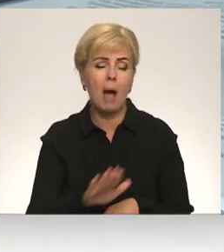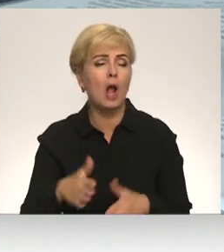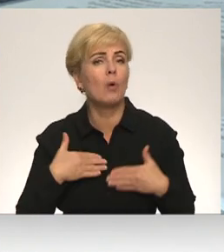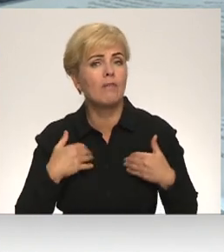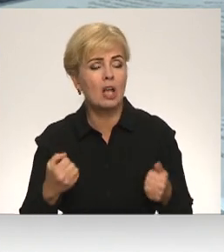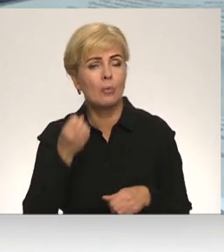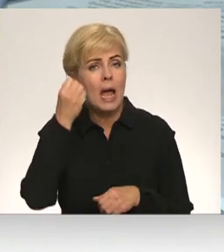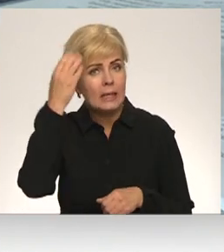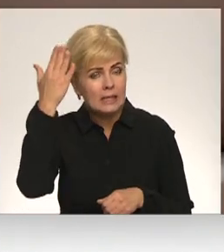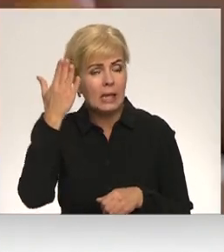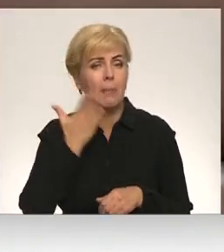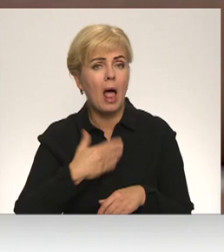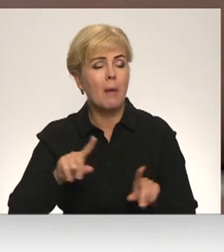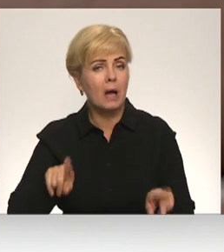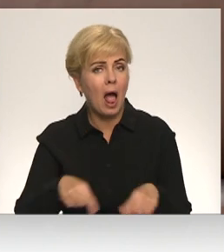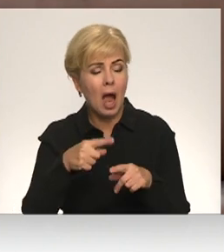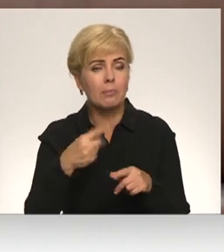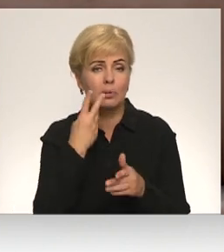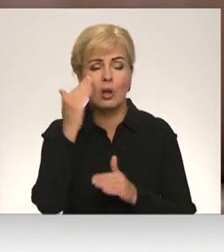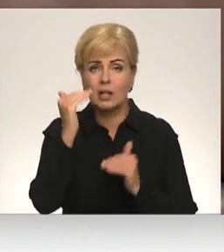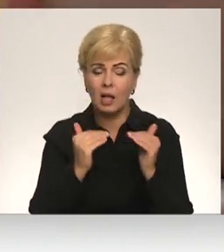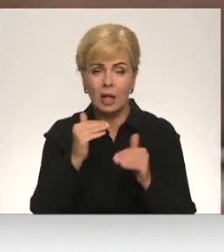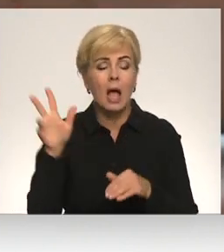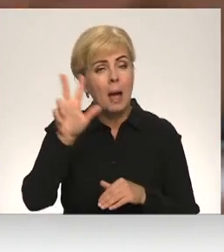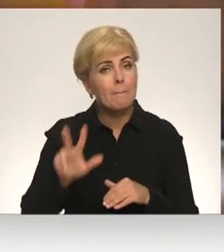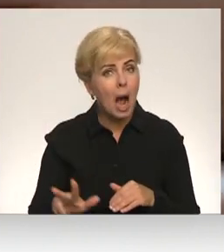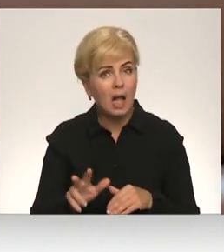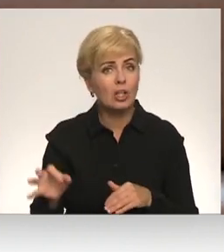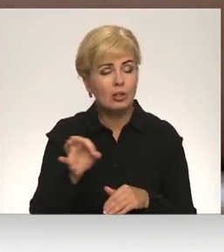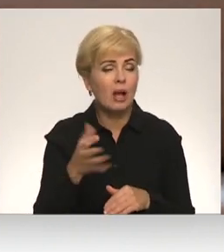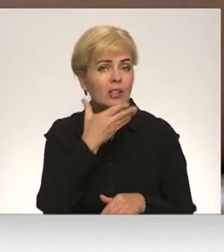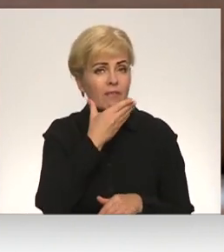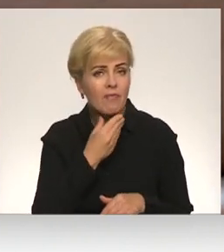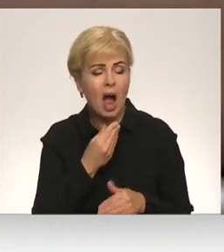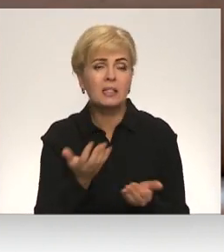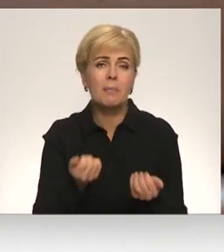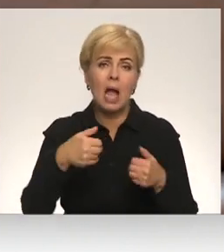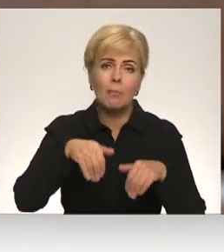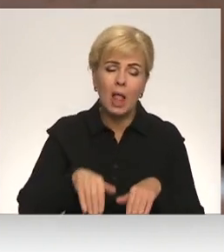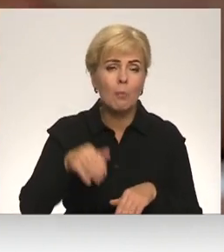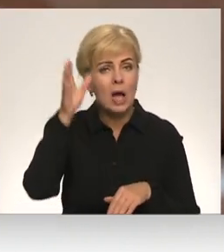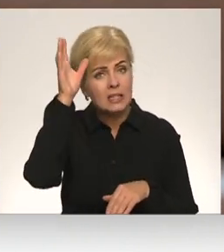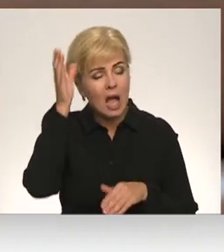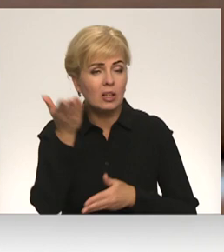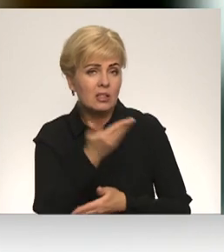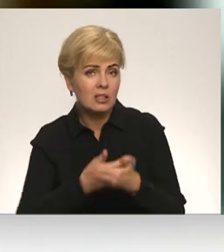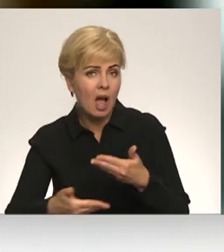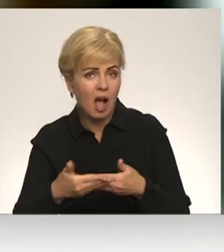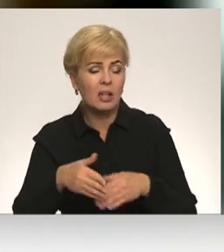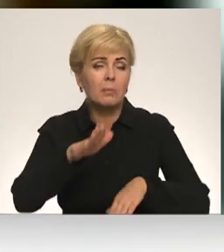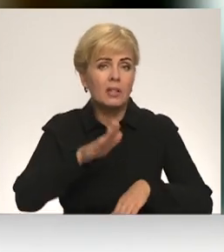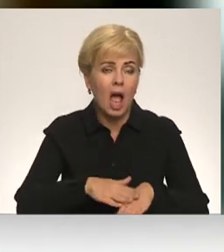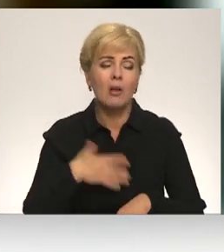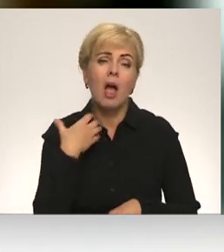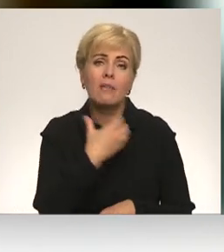veselības, izglītības un labklājības rādītāji Baltijas reģionā. Tieši vājās lēmumu pieņēmēju un zināt sadarbības dēļ. Ir